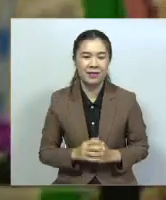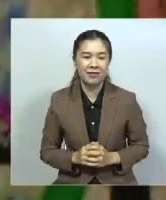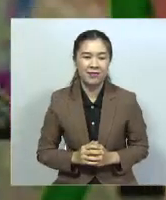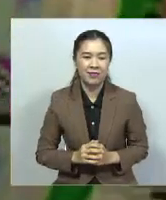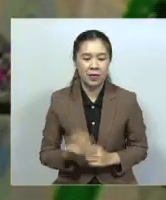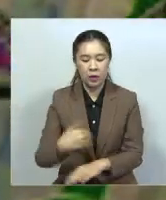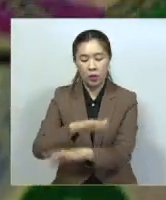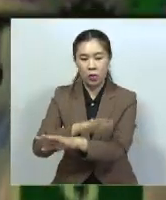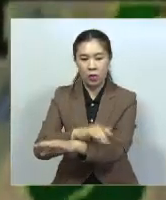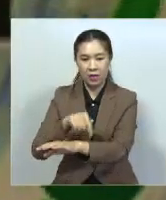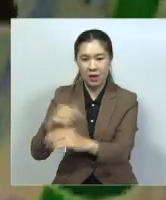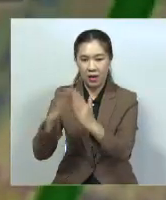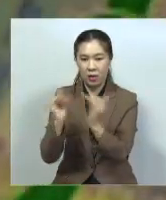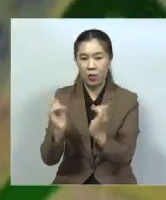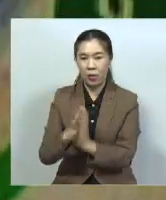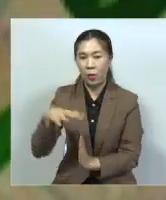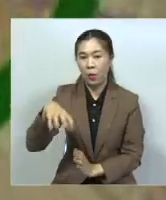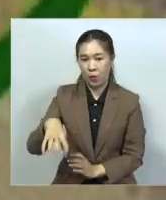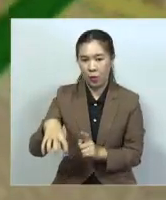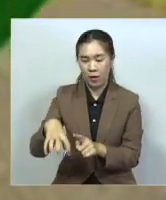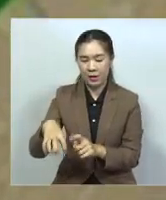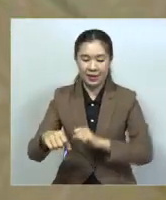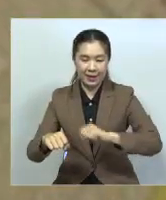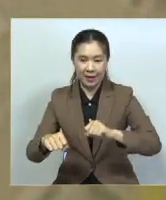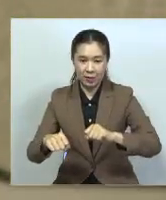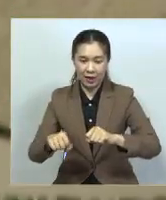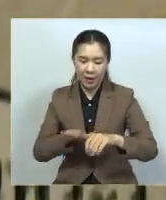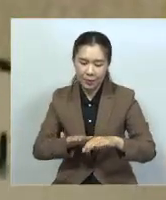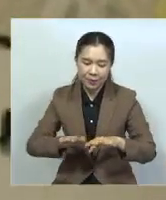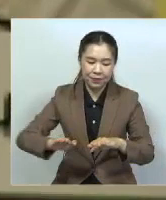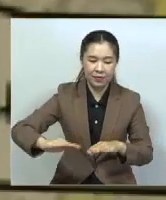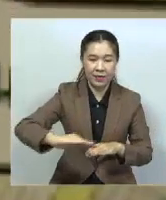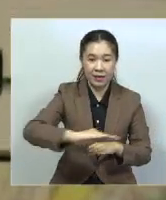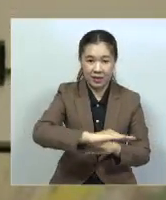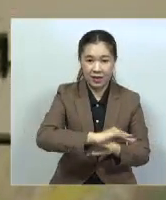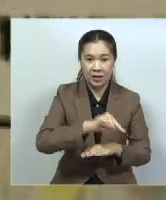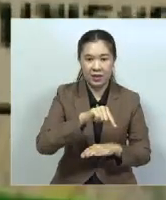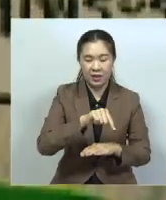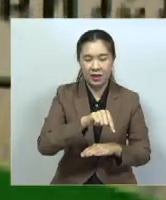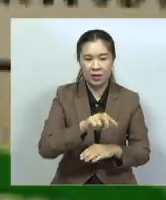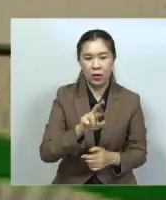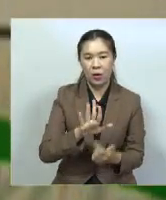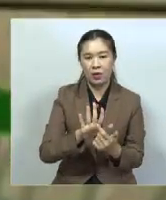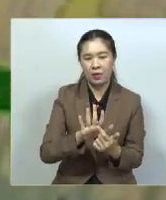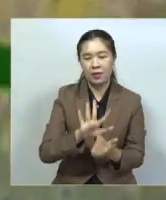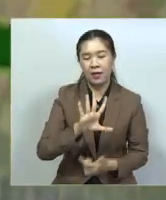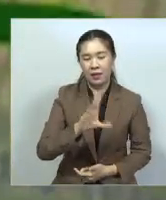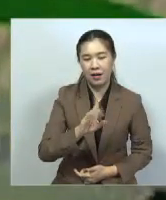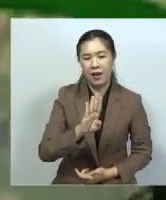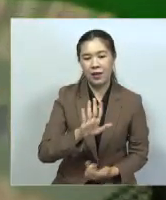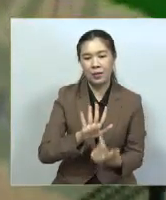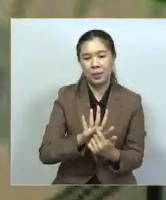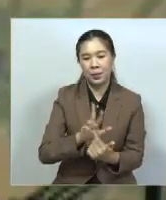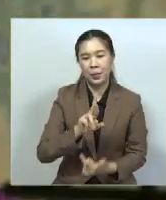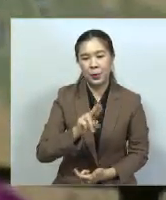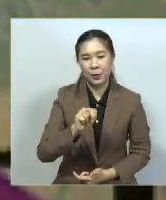มื่อถึงแยกวัดไผ่ชยนสามารถเลี้ยวซ้ายเลี่ยงไปลงนะคะเลี่ยงไปใช้ถนนราชบูรณะแล้วก็ไปออกถนน